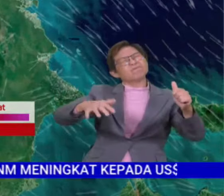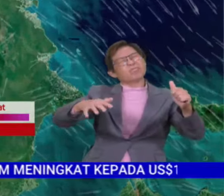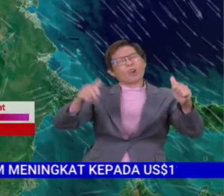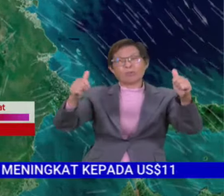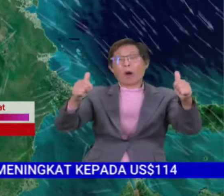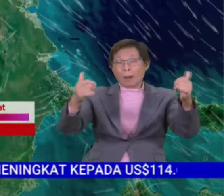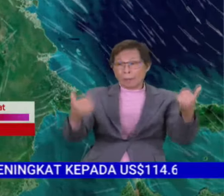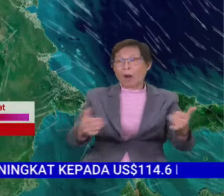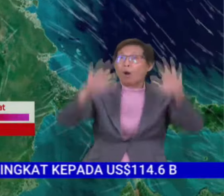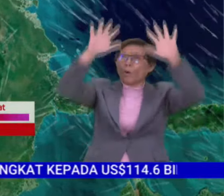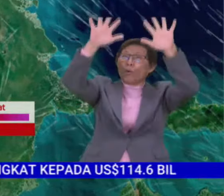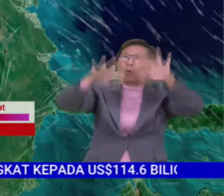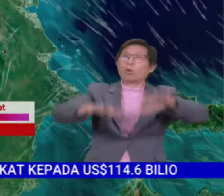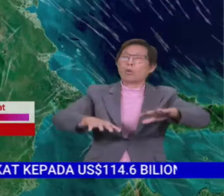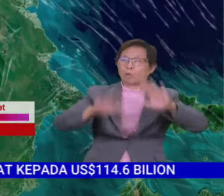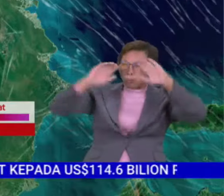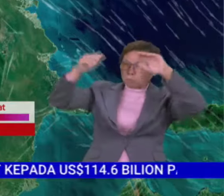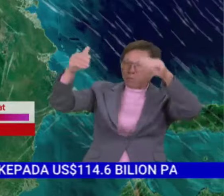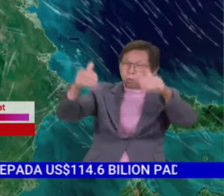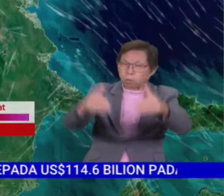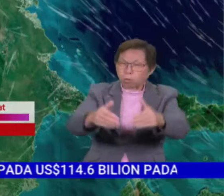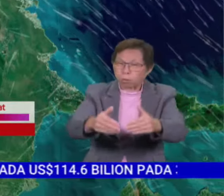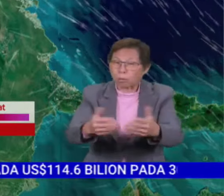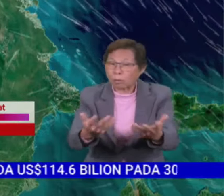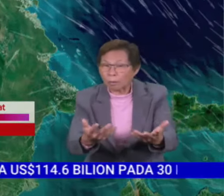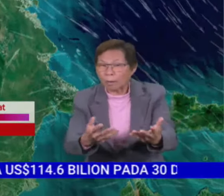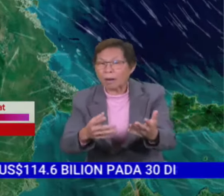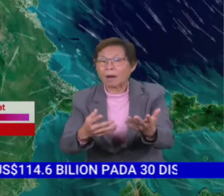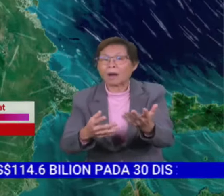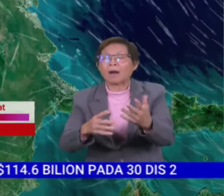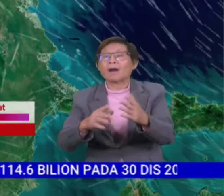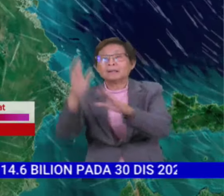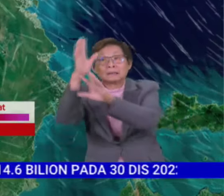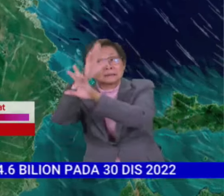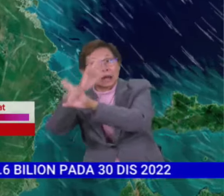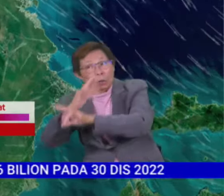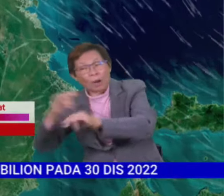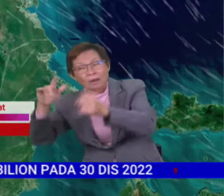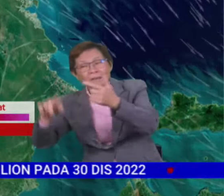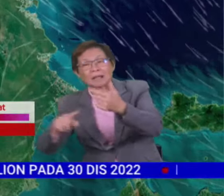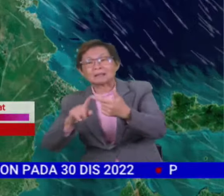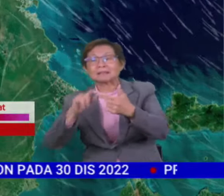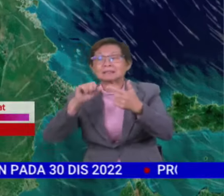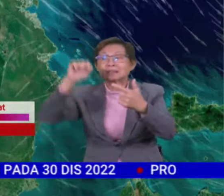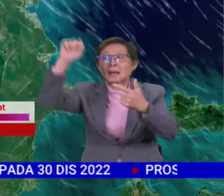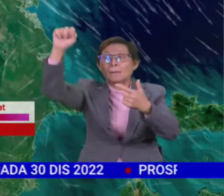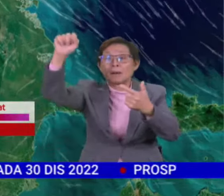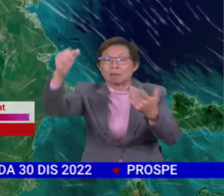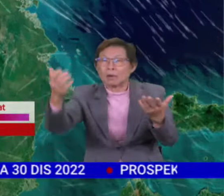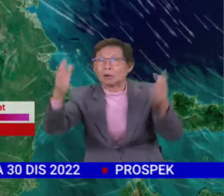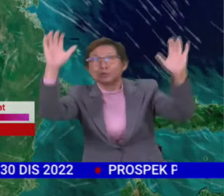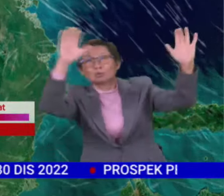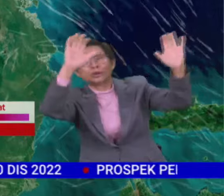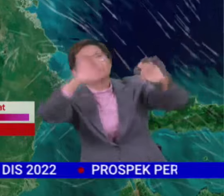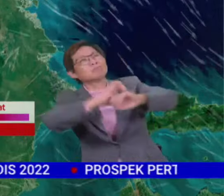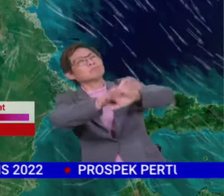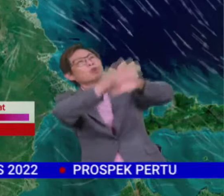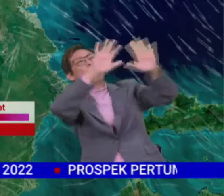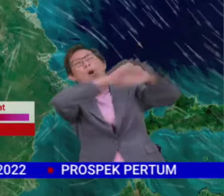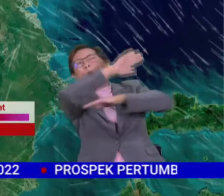ini. Keadaan hujan hanya tertumpu melibatkan kawasan pedalaman negeri Sarawak, dan di negeri Sabah pula dilihat keadaan cuaca cerah